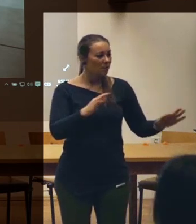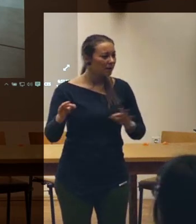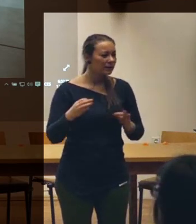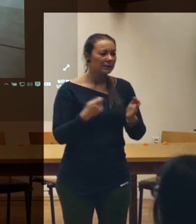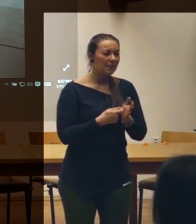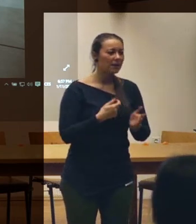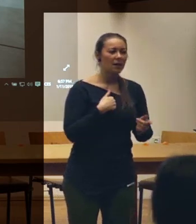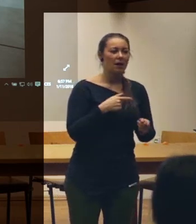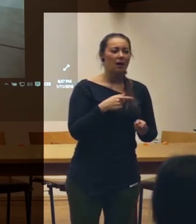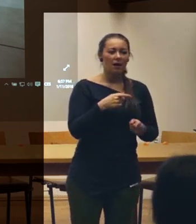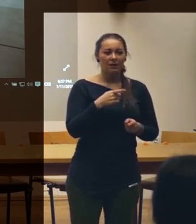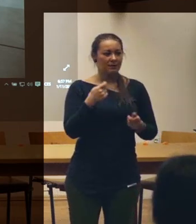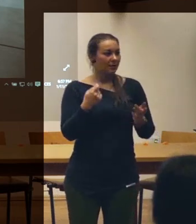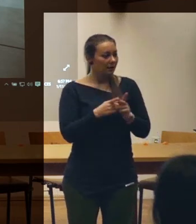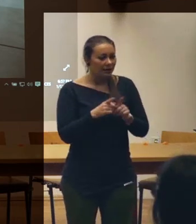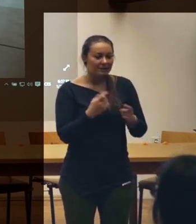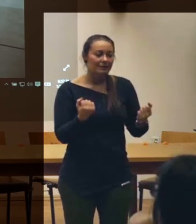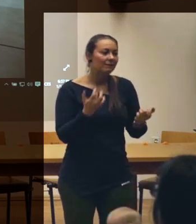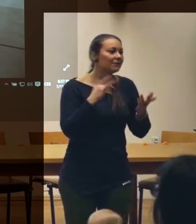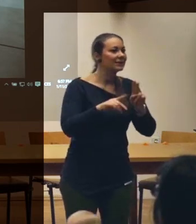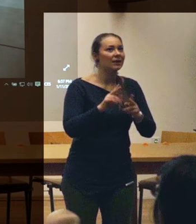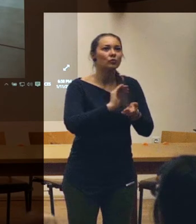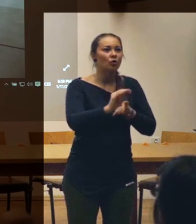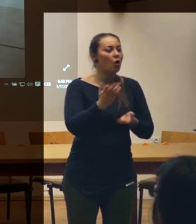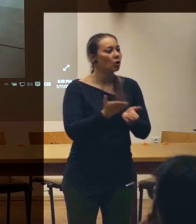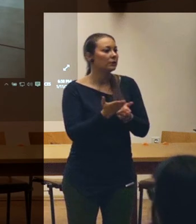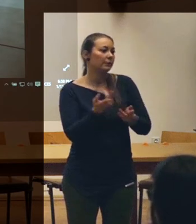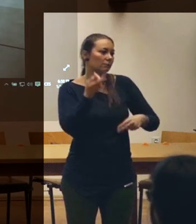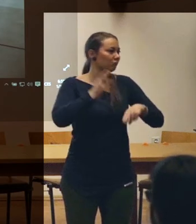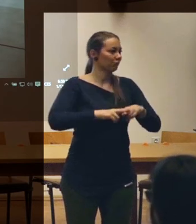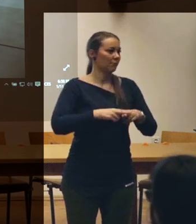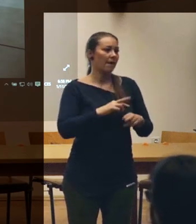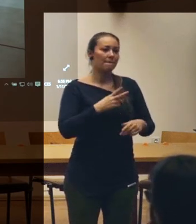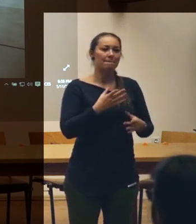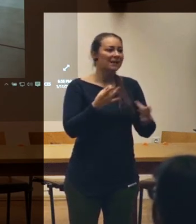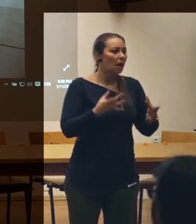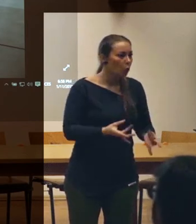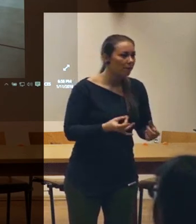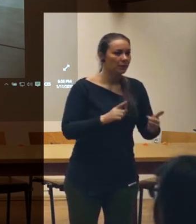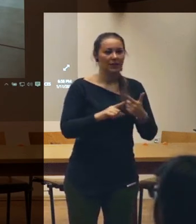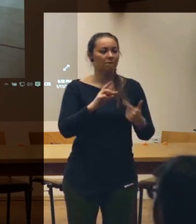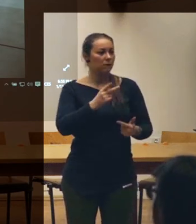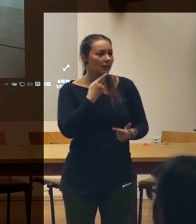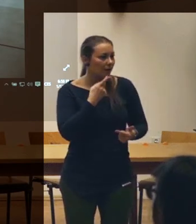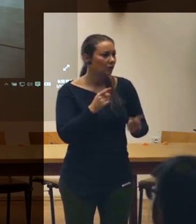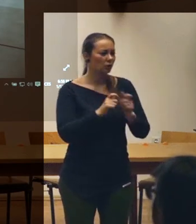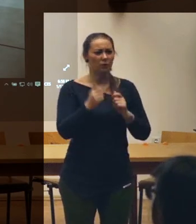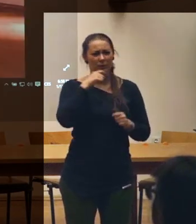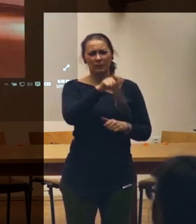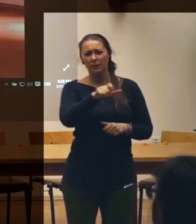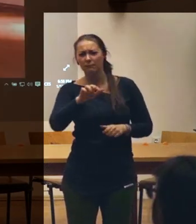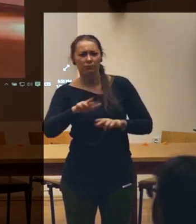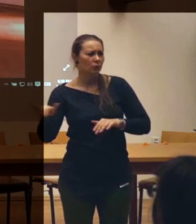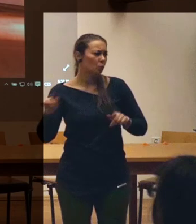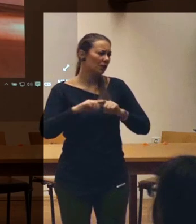čo najmenej alergenné, takže vegánske, proste bezlepkové a tak ďalej, aby rôzni ľudia s rôznymi typmi alergií